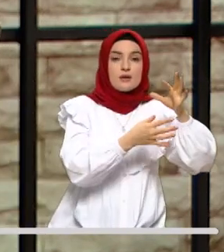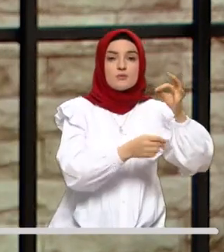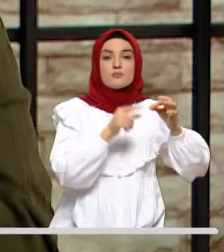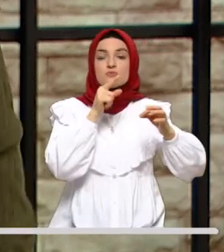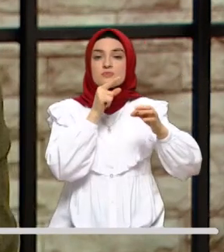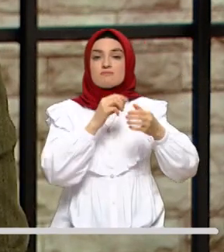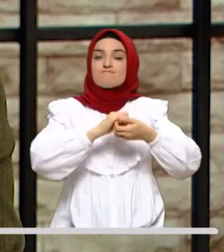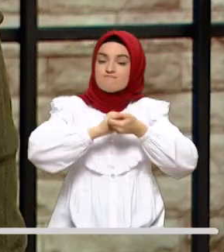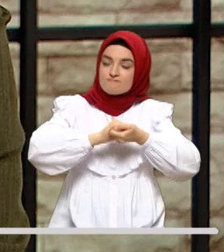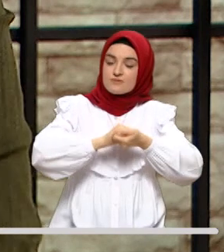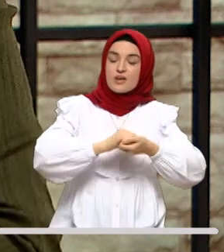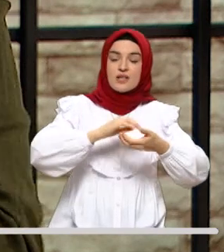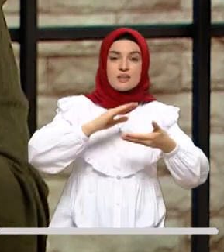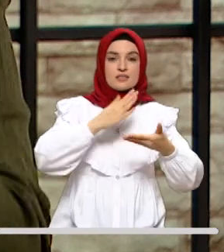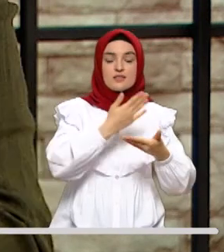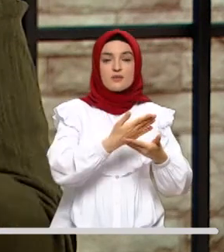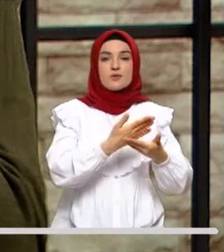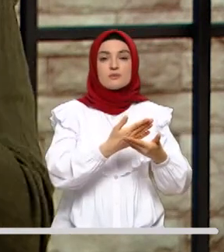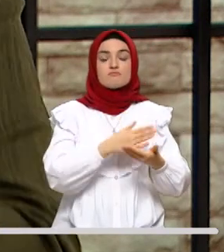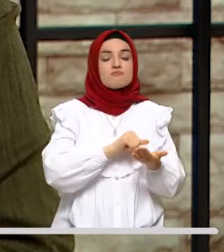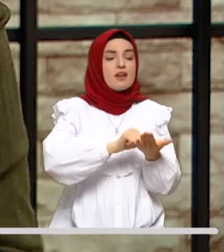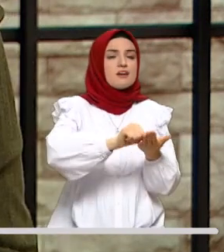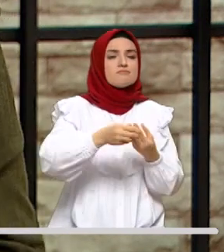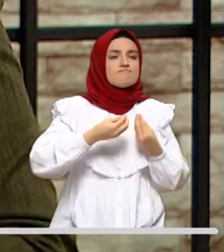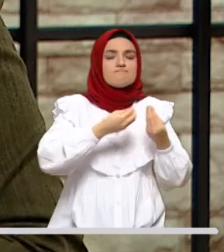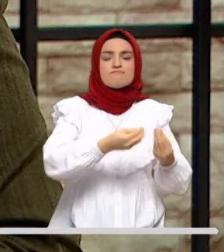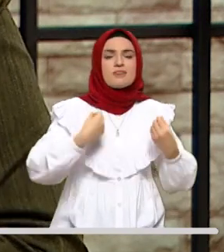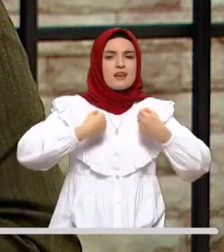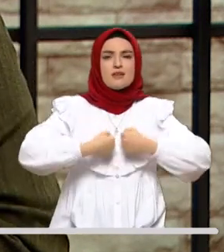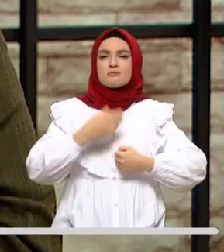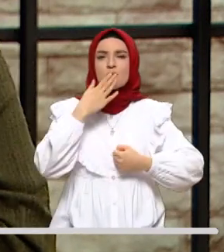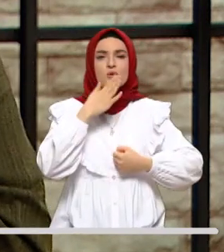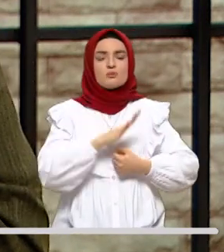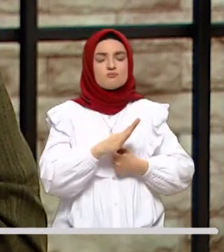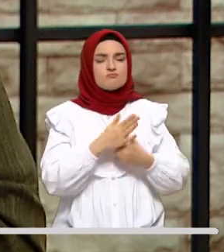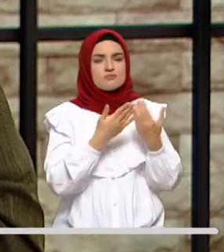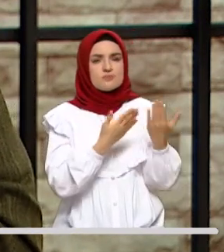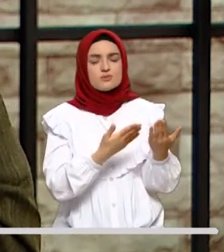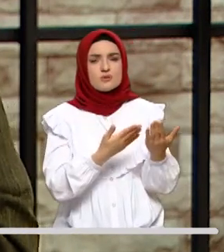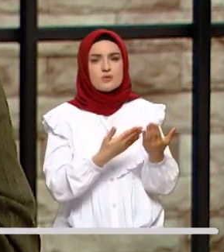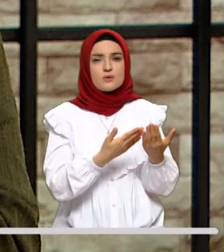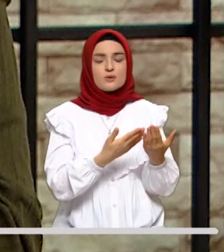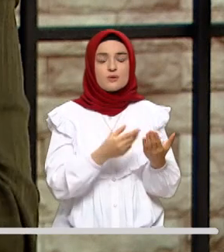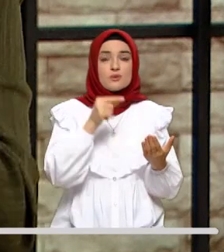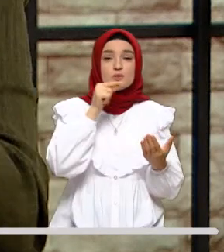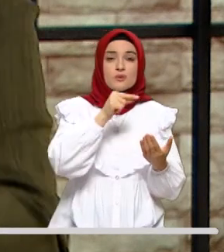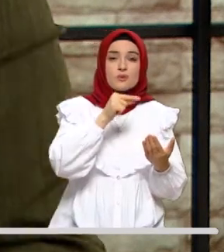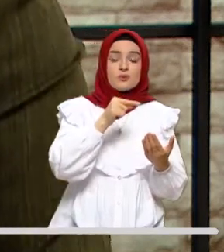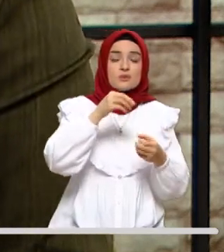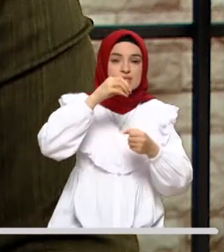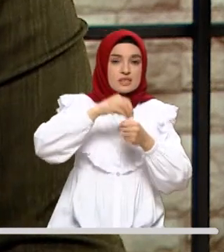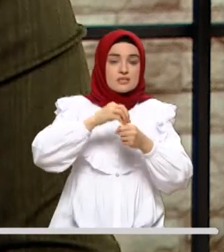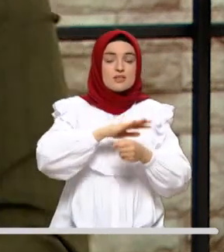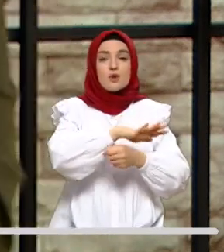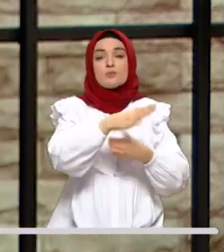senin sadık arkadaşın. Her şeyini vermiş, elbisesi bile kalmamış, kıldan bir elbise giyinmiş ancak. Ondan dolayı